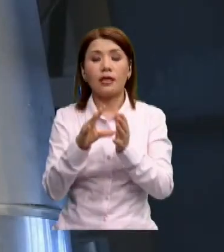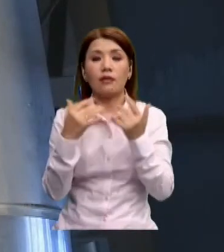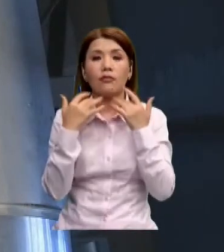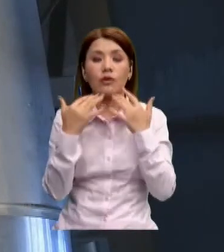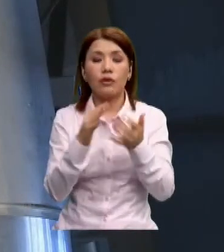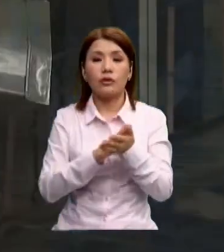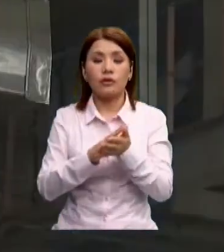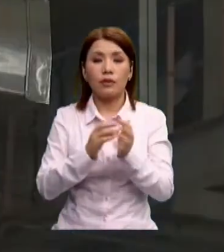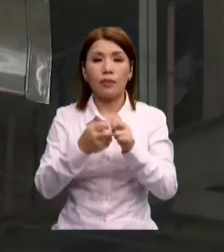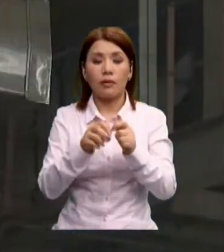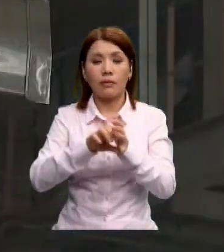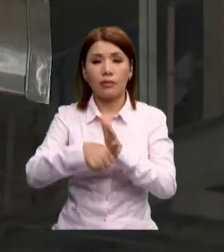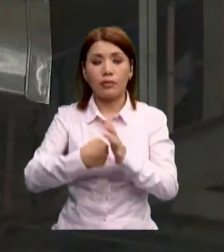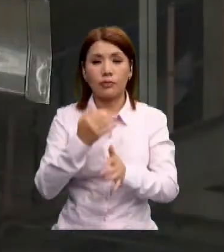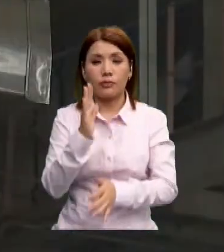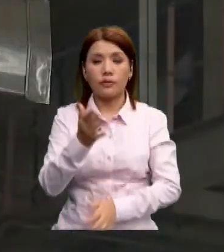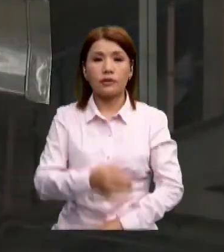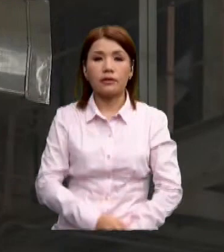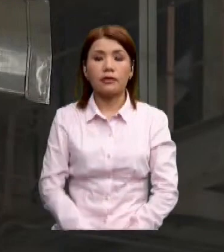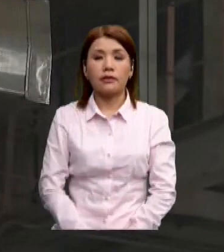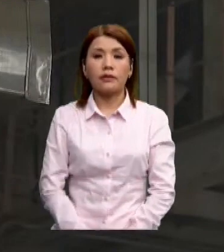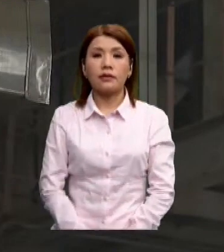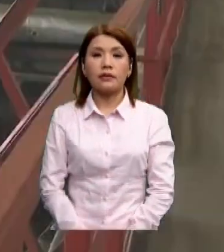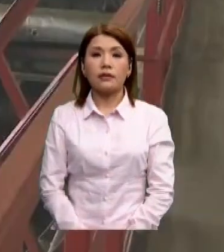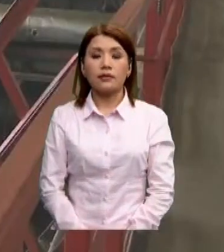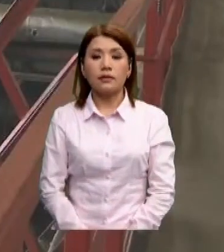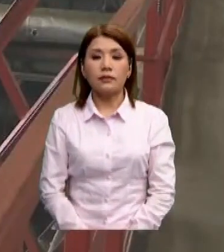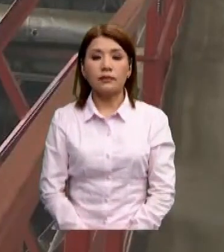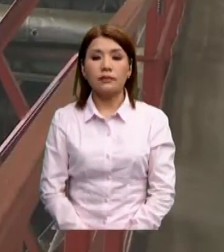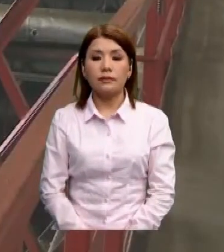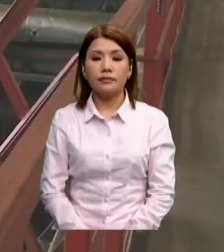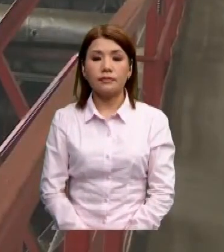тапшылығы жойылады. Нұрлан Қуанышбай, Мұхаммед Жатқан, Маңғыстау облысы, Атамекен Бизнес.